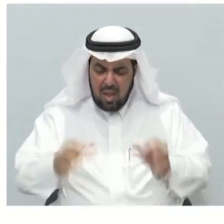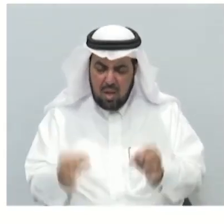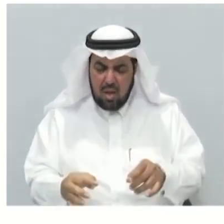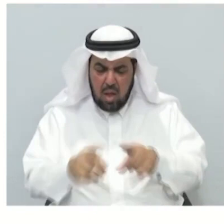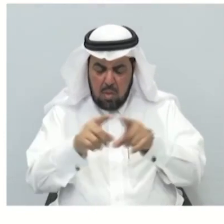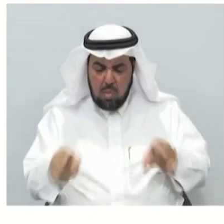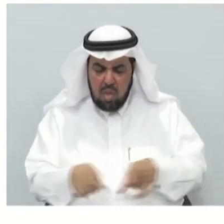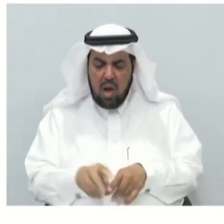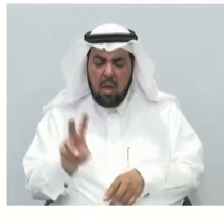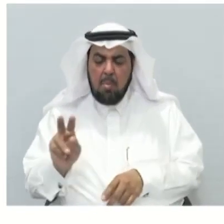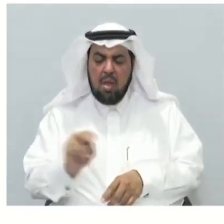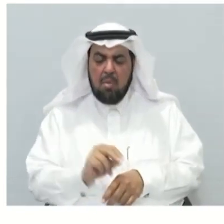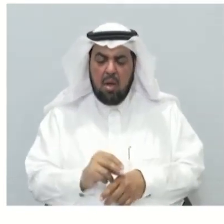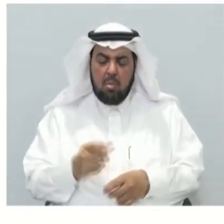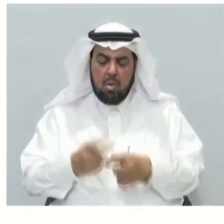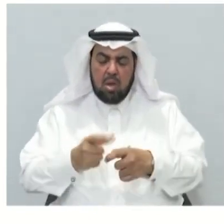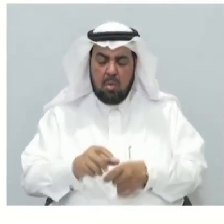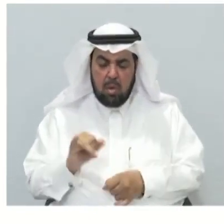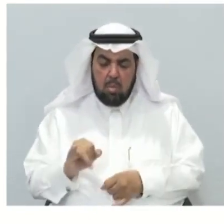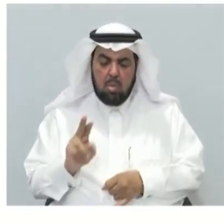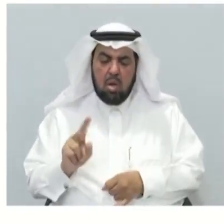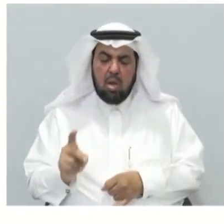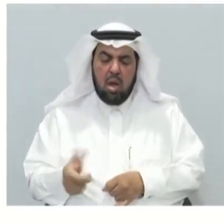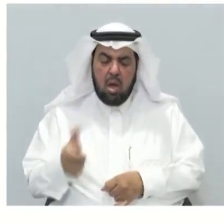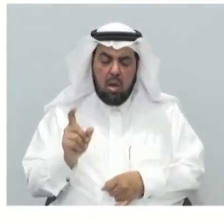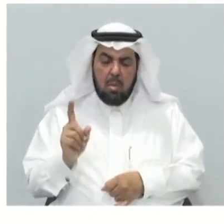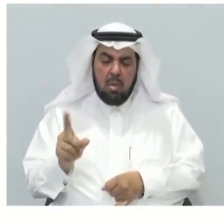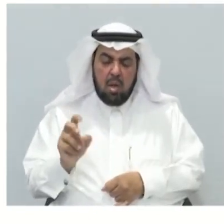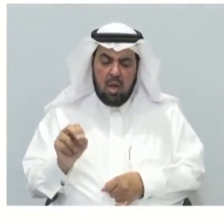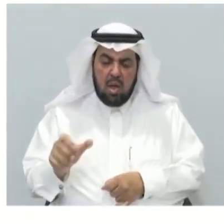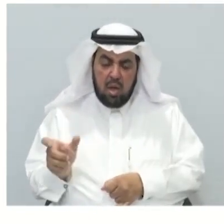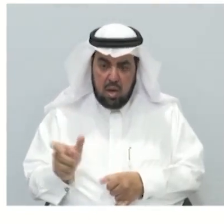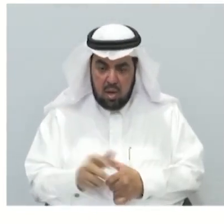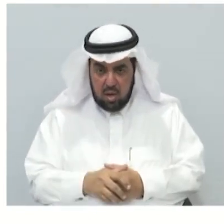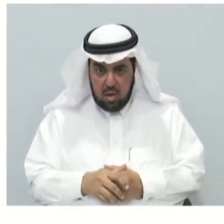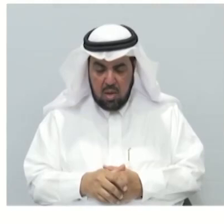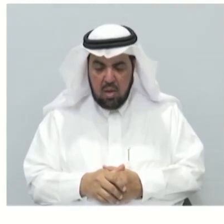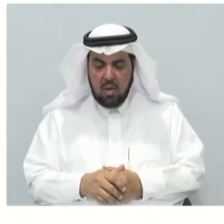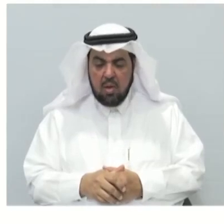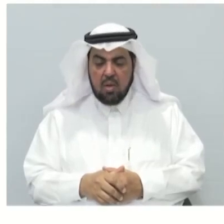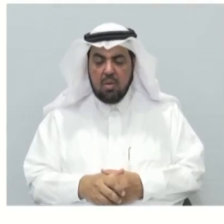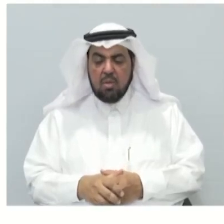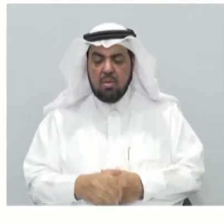مثلثين متطابقين طيب بعض الاحيان على فكره هذ لازم